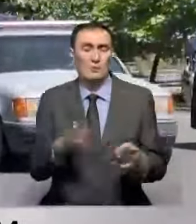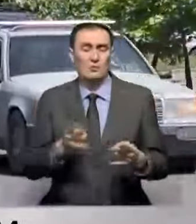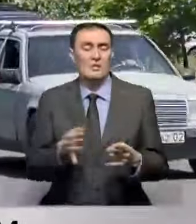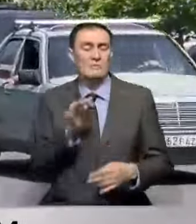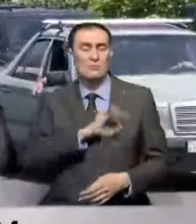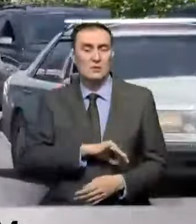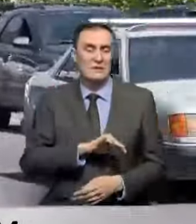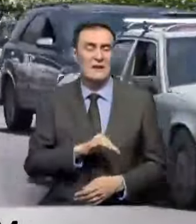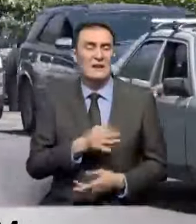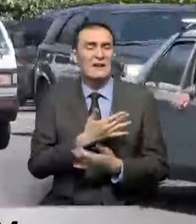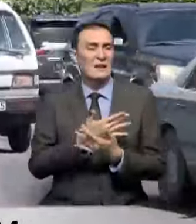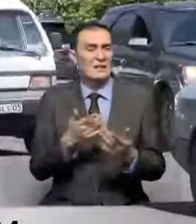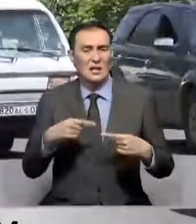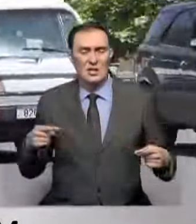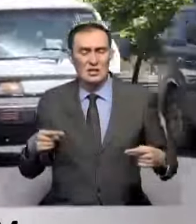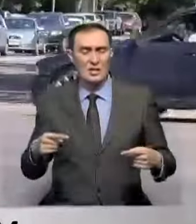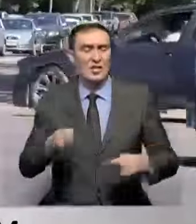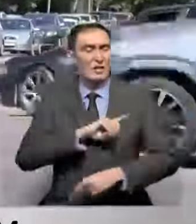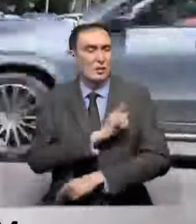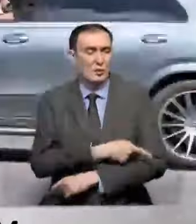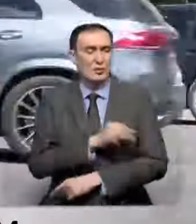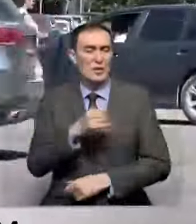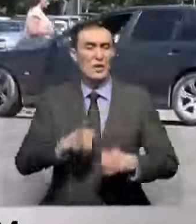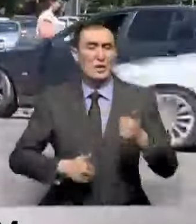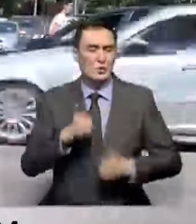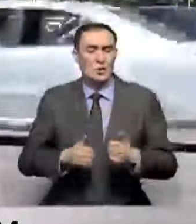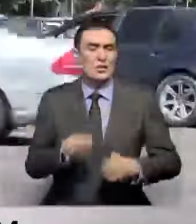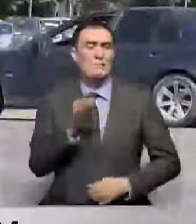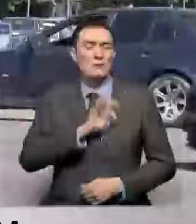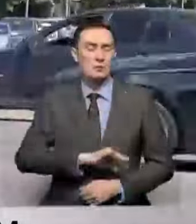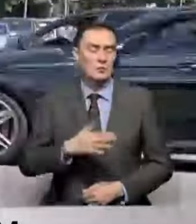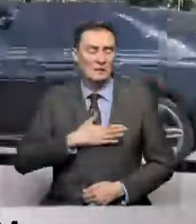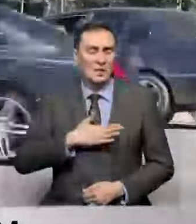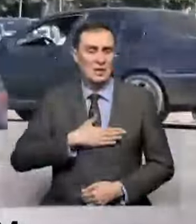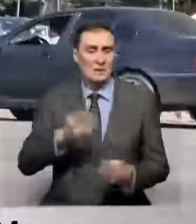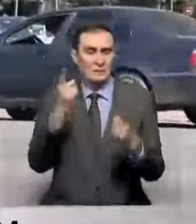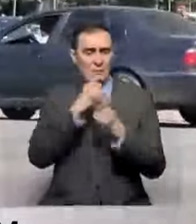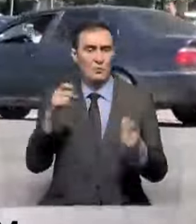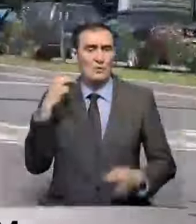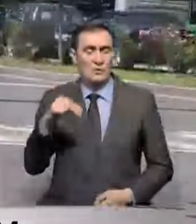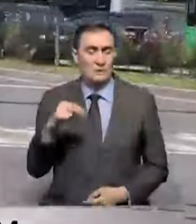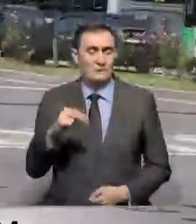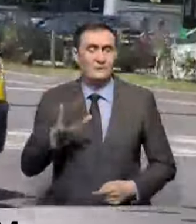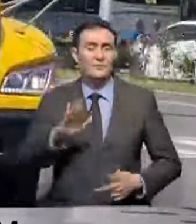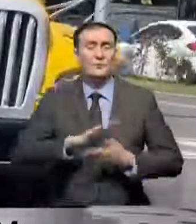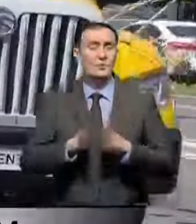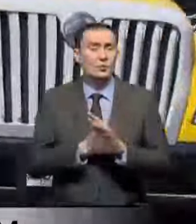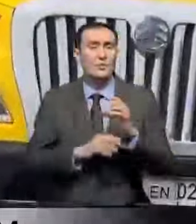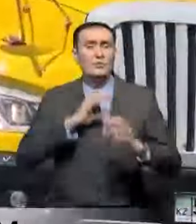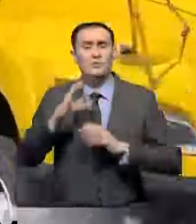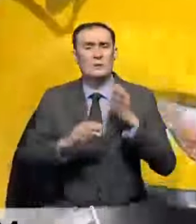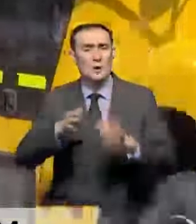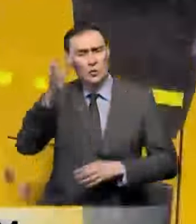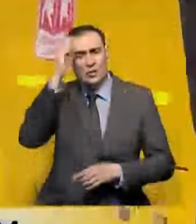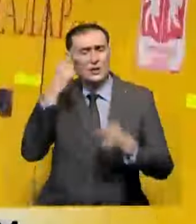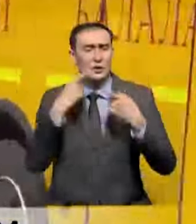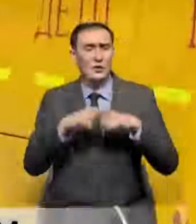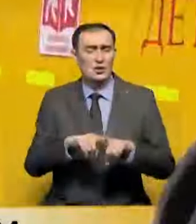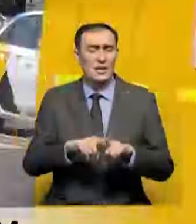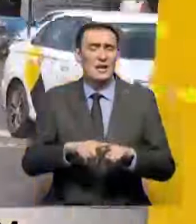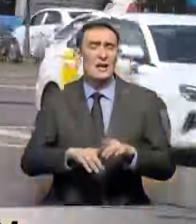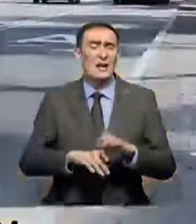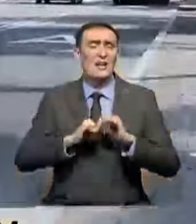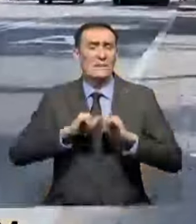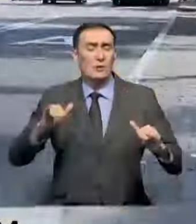использовать все имеющиеся ресурсы и конкурентные преимущества подчеркнул президент научно-технической